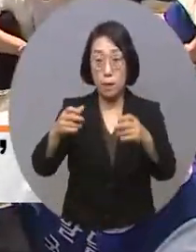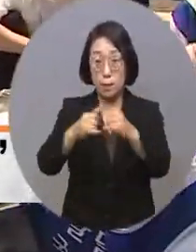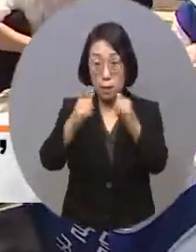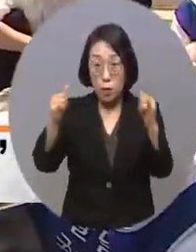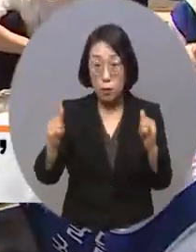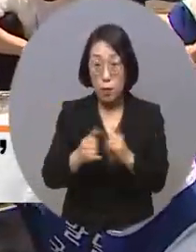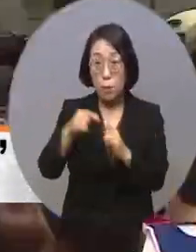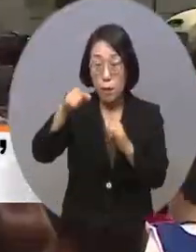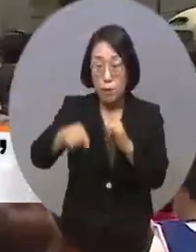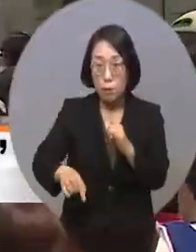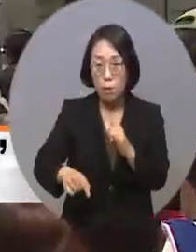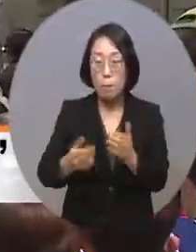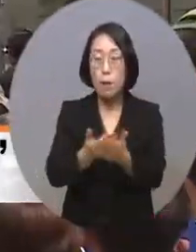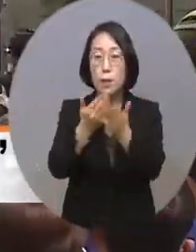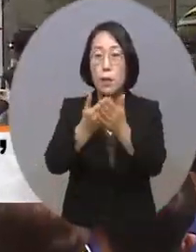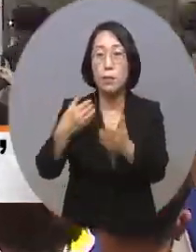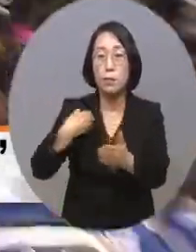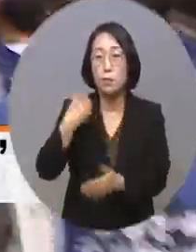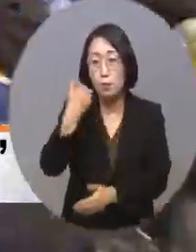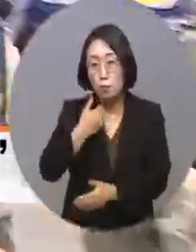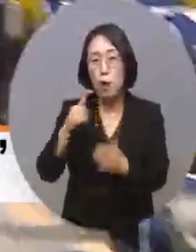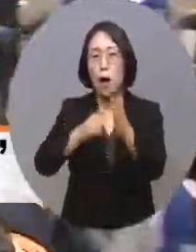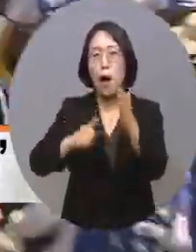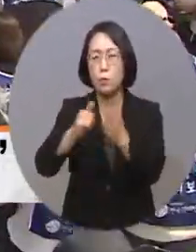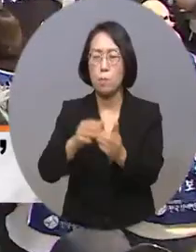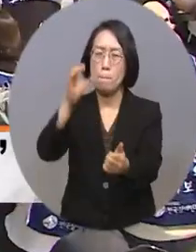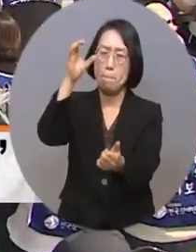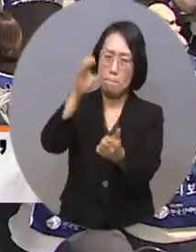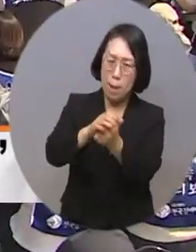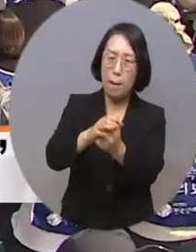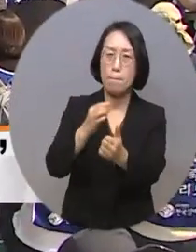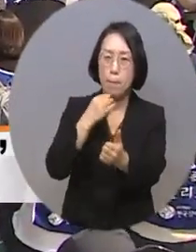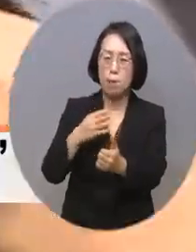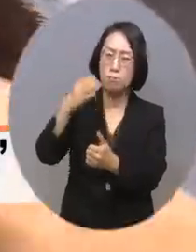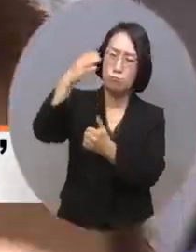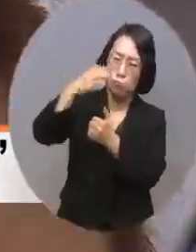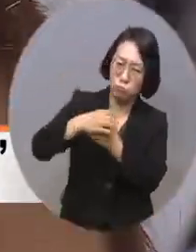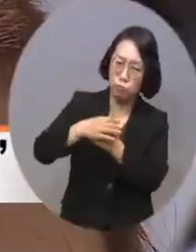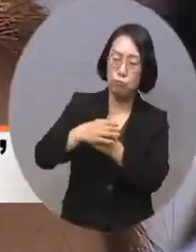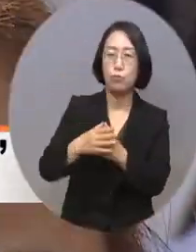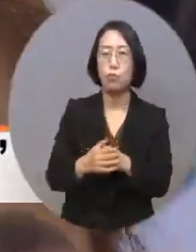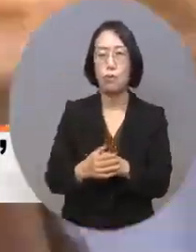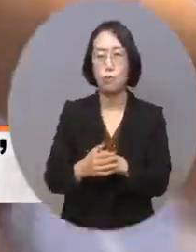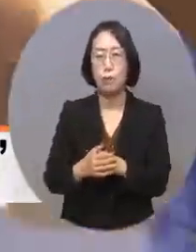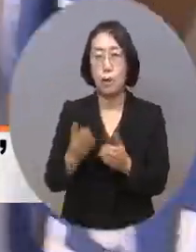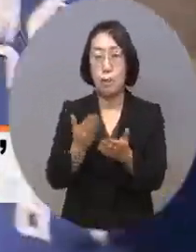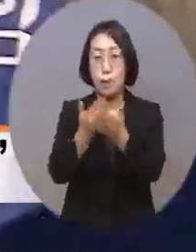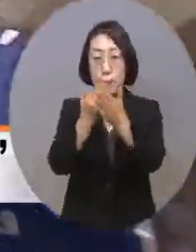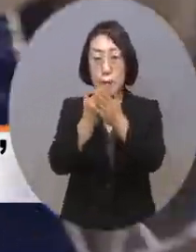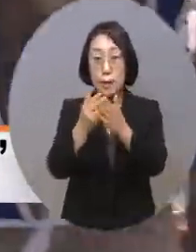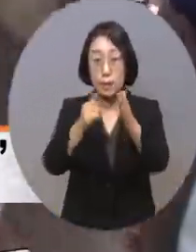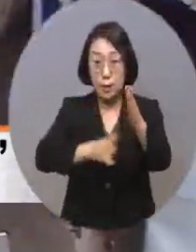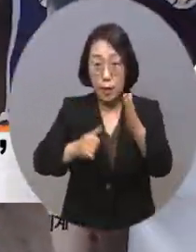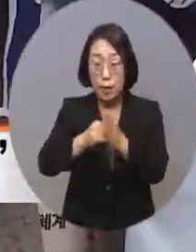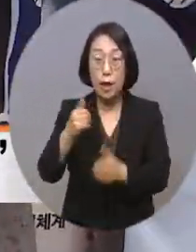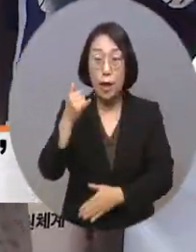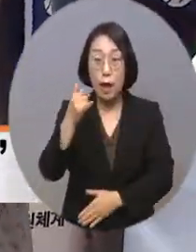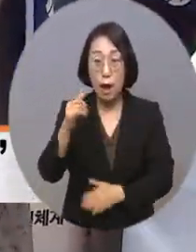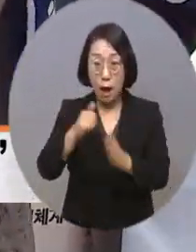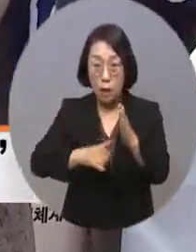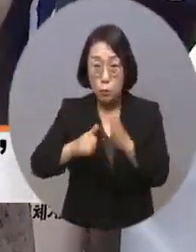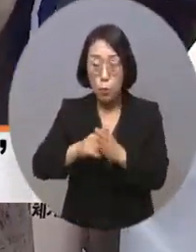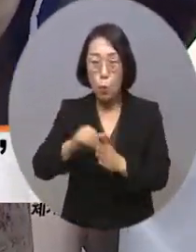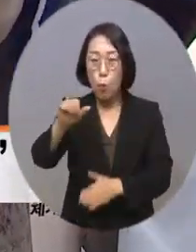대한 지원 책임은 가족에게 전가되고 있기 때문입니다. 이날 발달장애인과 그 가족